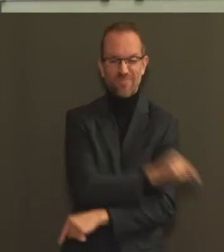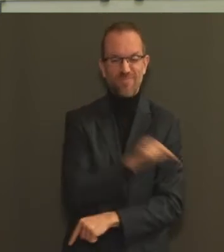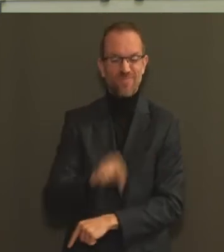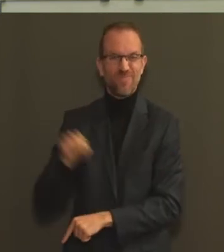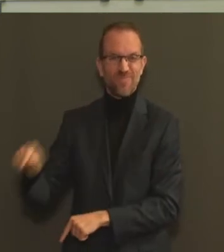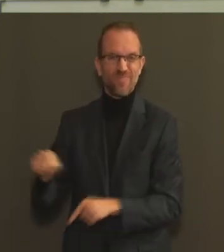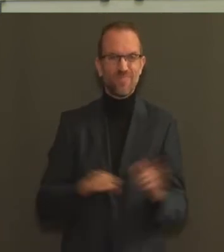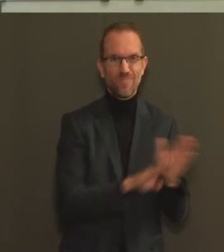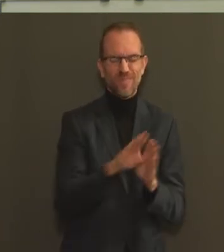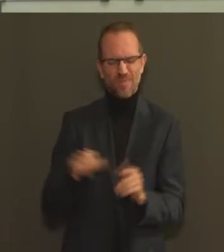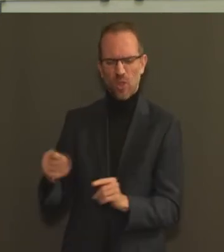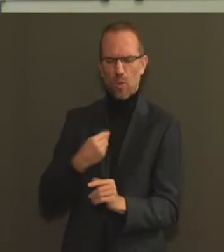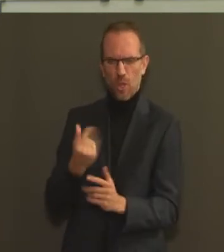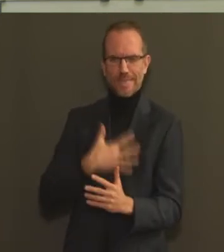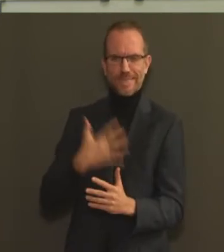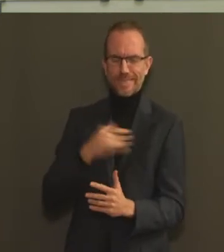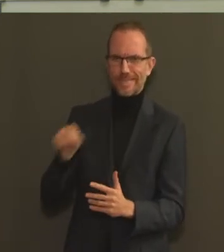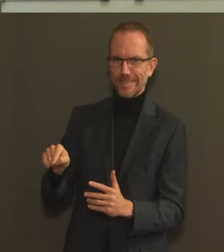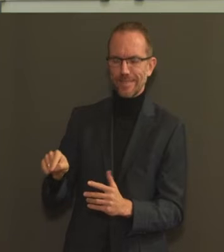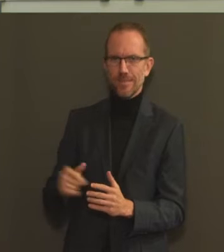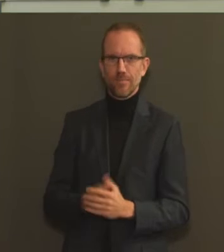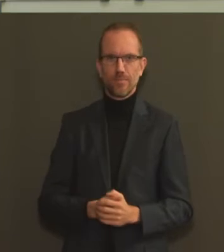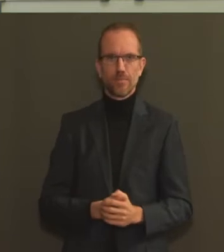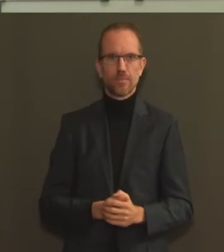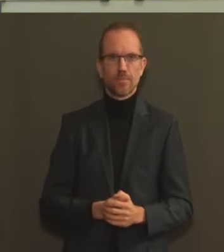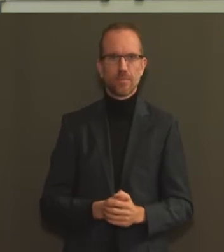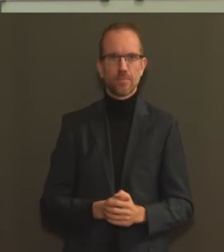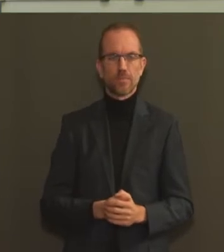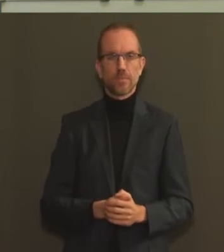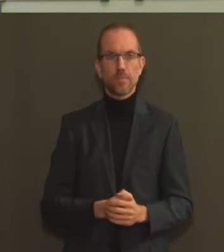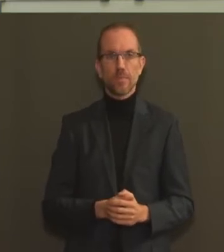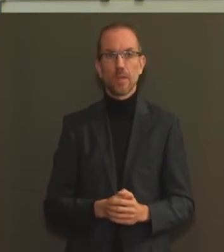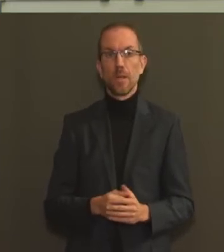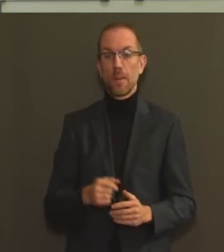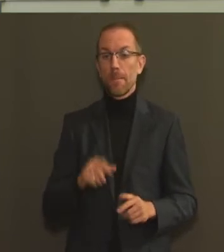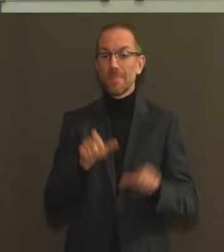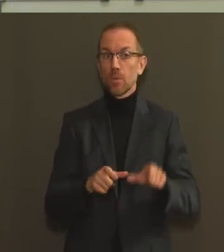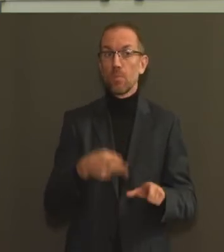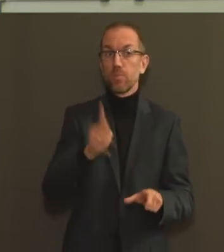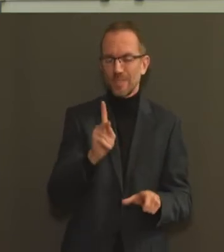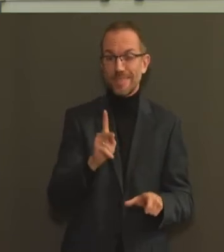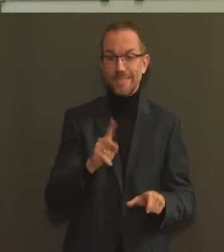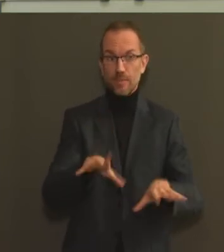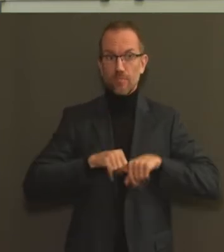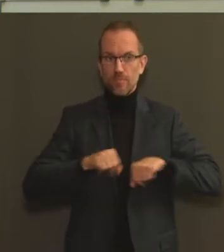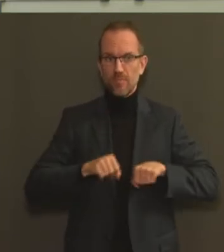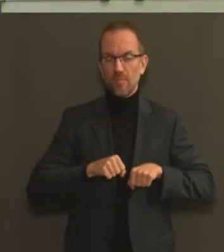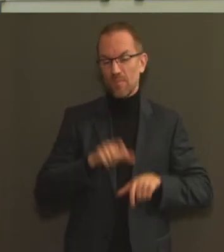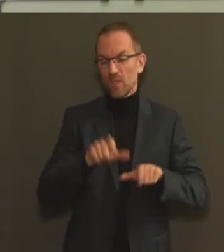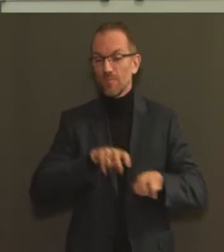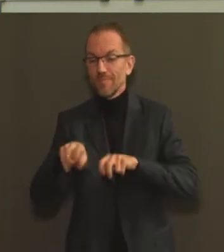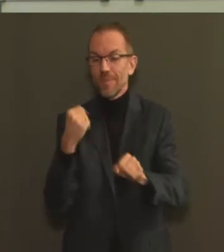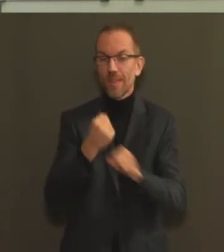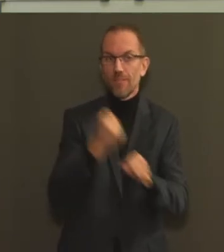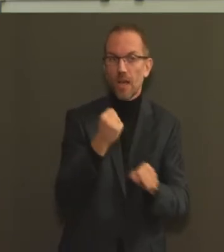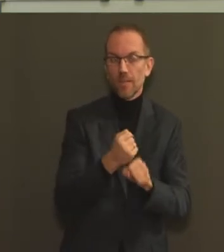Le plus grand nombre, en nombre absolu de contaminations, est constaté dans la population jeune et active de la vingtaine et